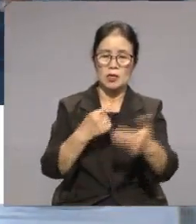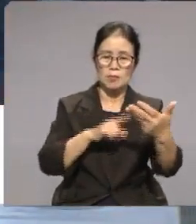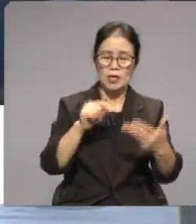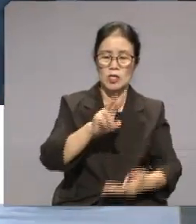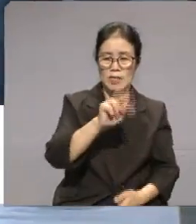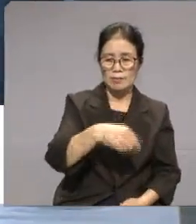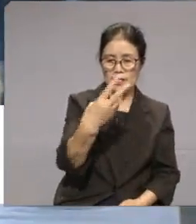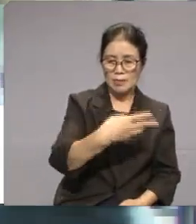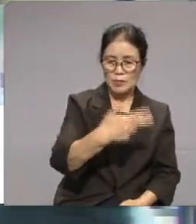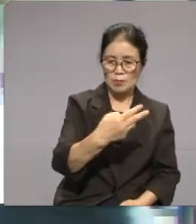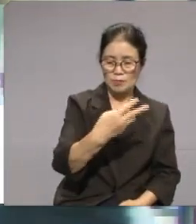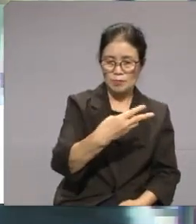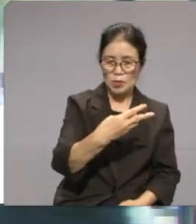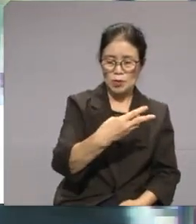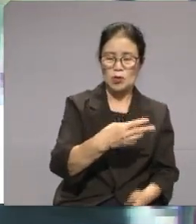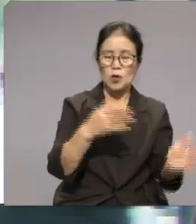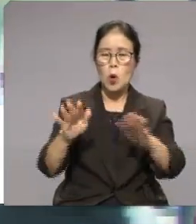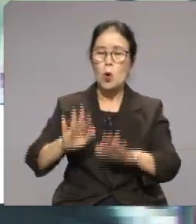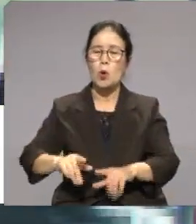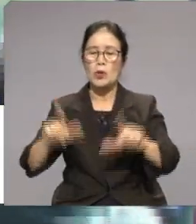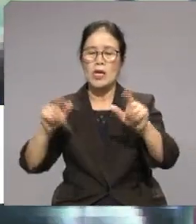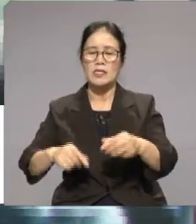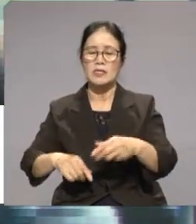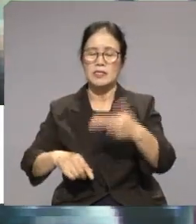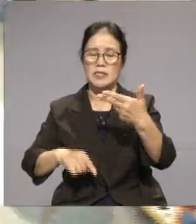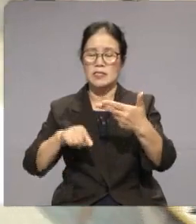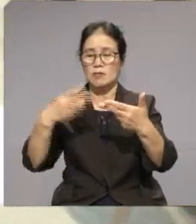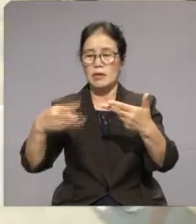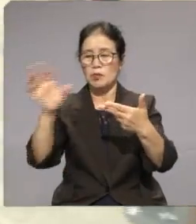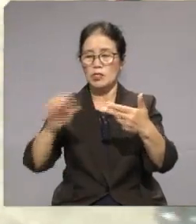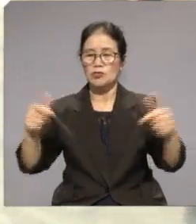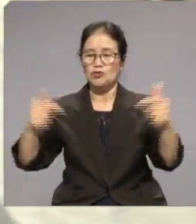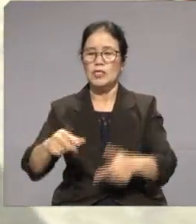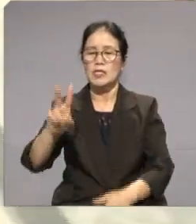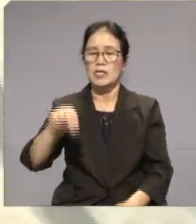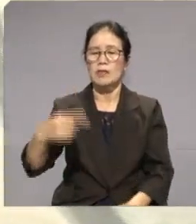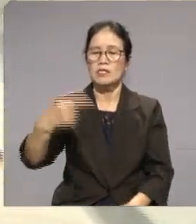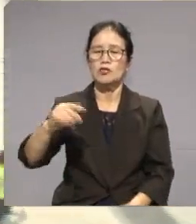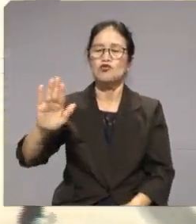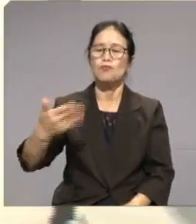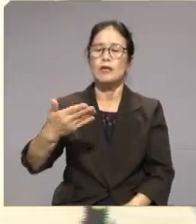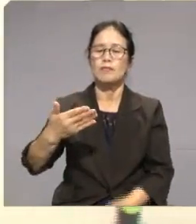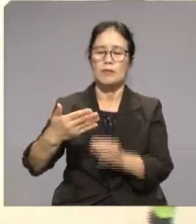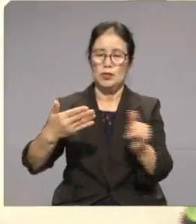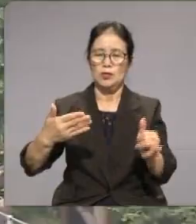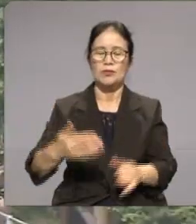2만 3천여 명을 기록한 이용객이 올해는 7.3% 줄어든 2만 1,900여 명을